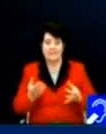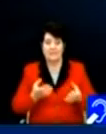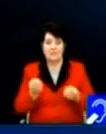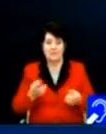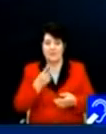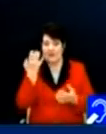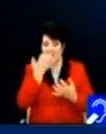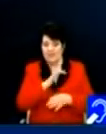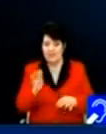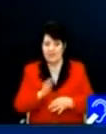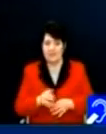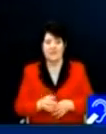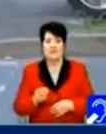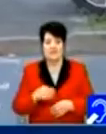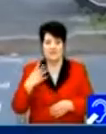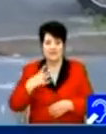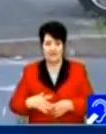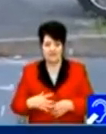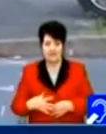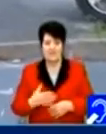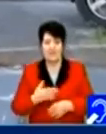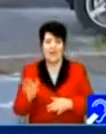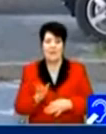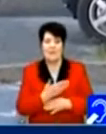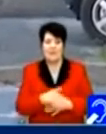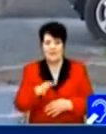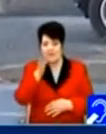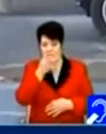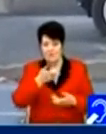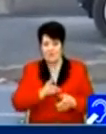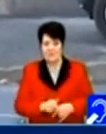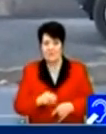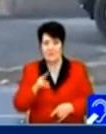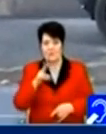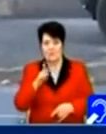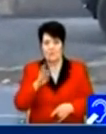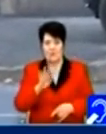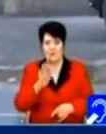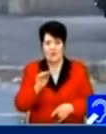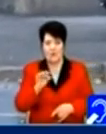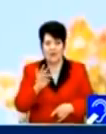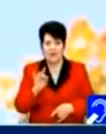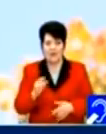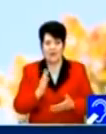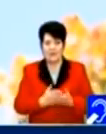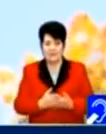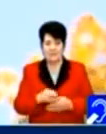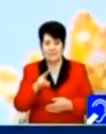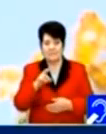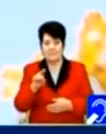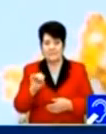lumina zilei este totuși anevoioasă. O simplă plimbare prin Chișinău este o adevărată provocare. Deși există piste speciale, acestea